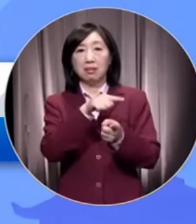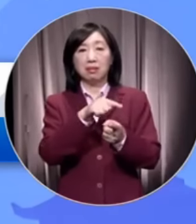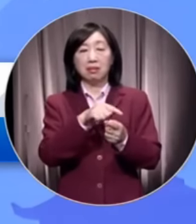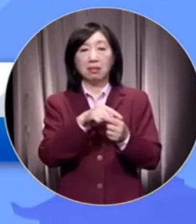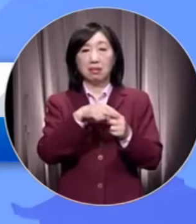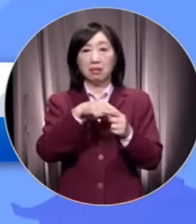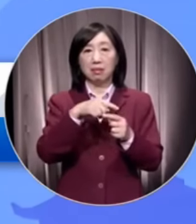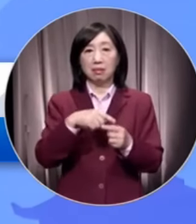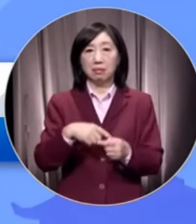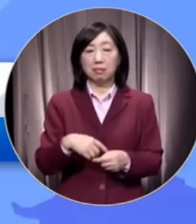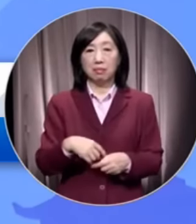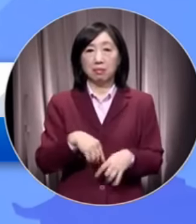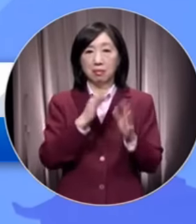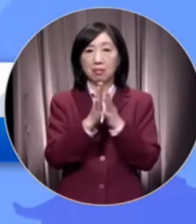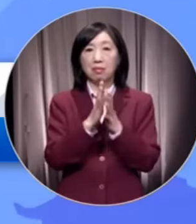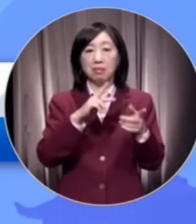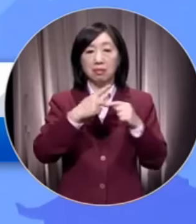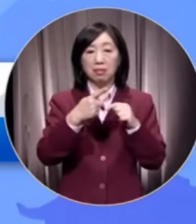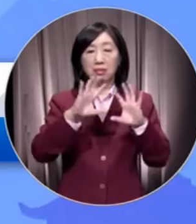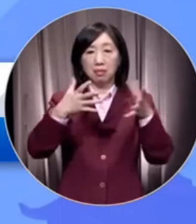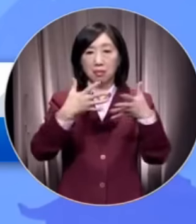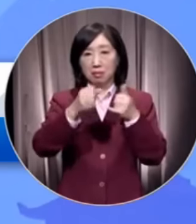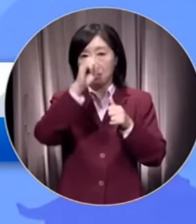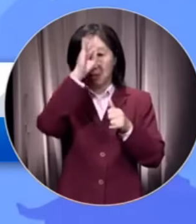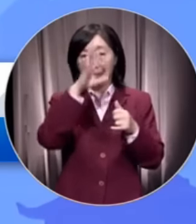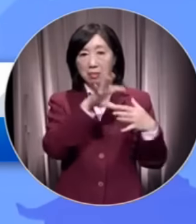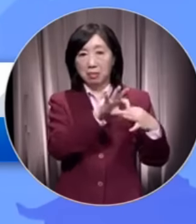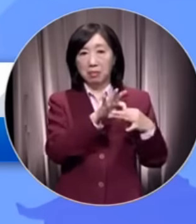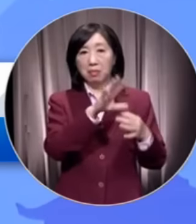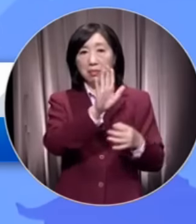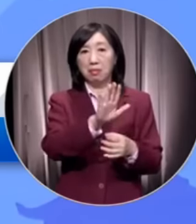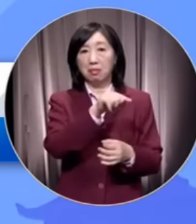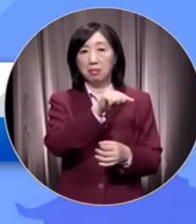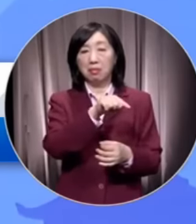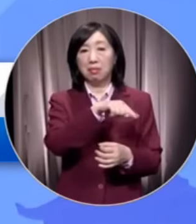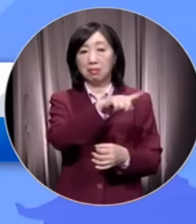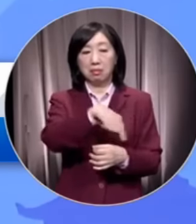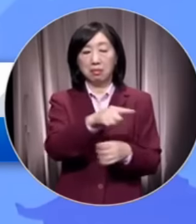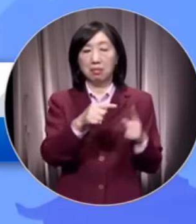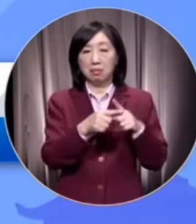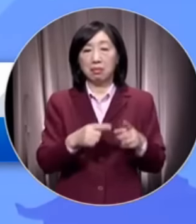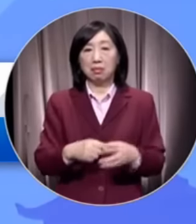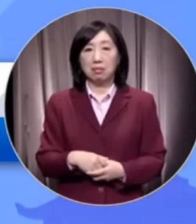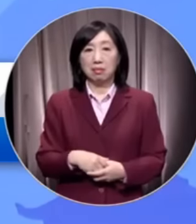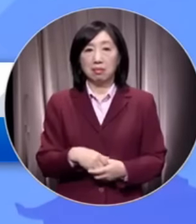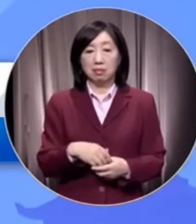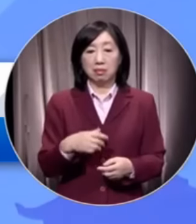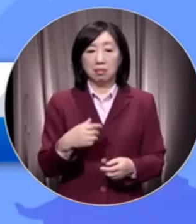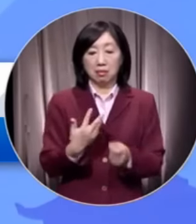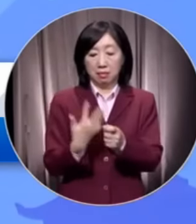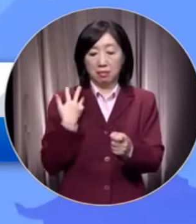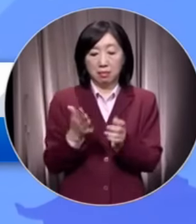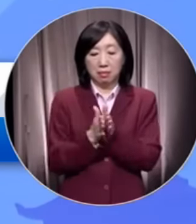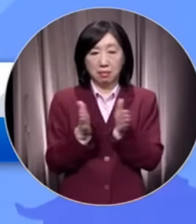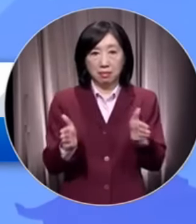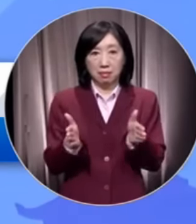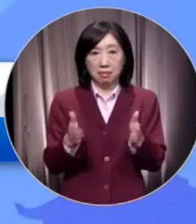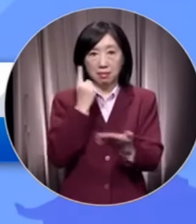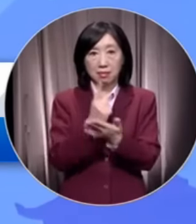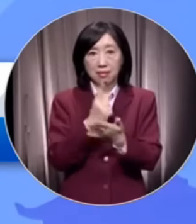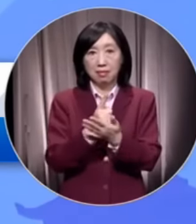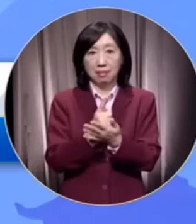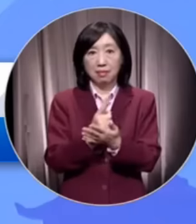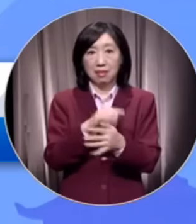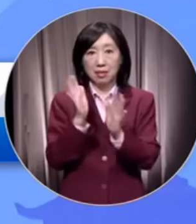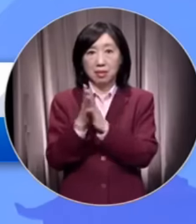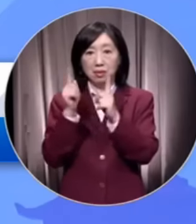度都是跟国民党有相当关系的人士。国民党在过去的八年每一次碰到被